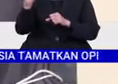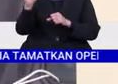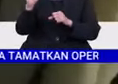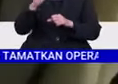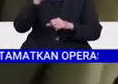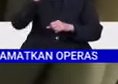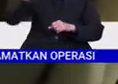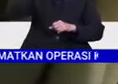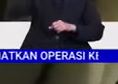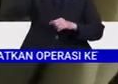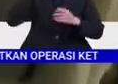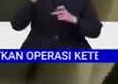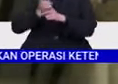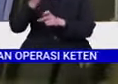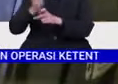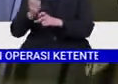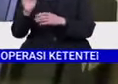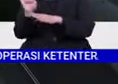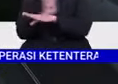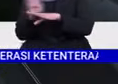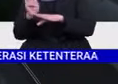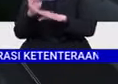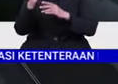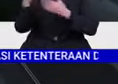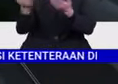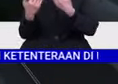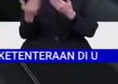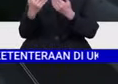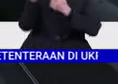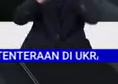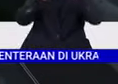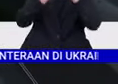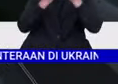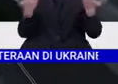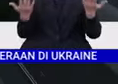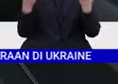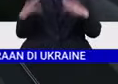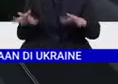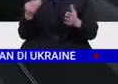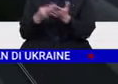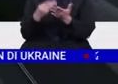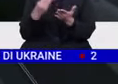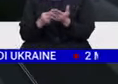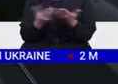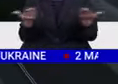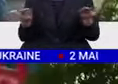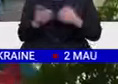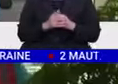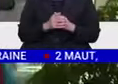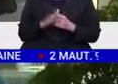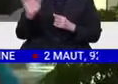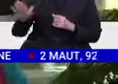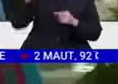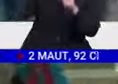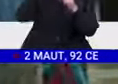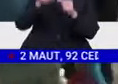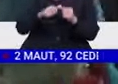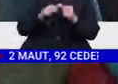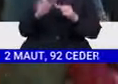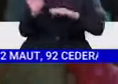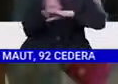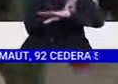semangnya amat sukar bagi pemain industri pelancongan di negeri ini karena kehilangan sumber pendapatan beliau turut mengingatkan